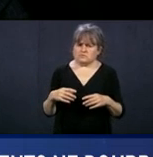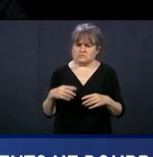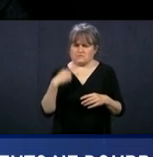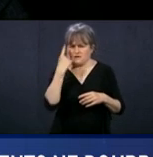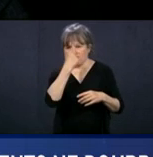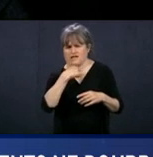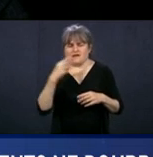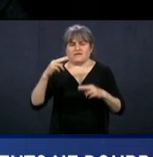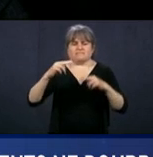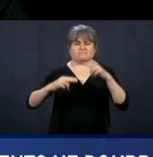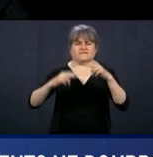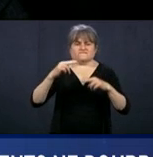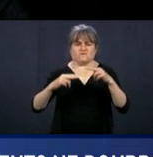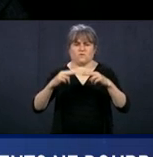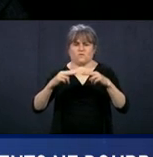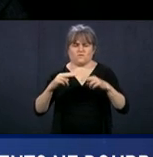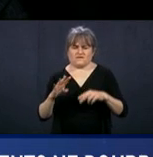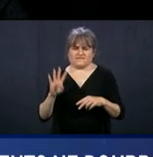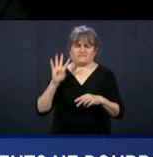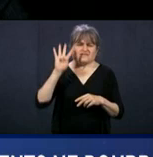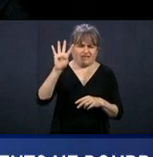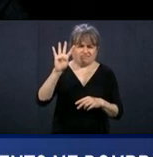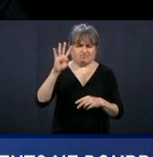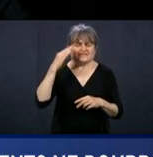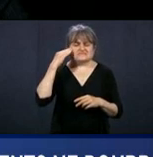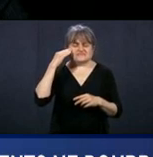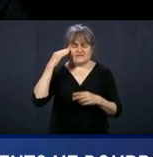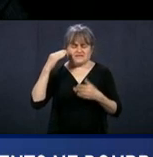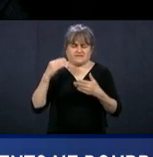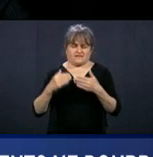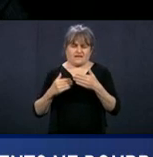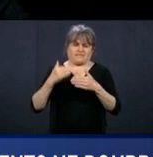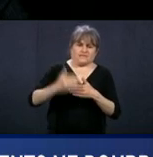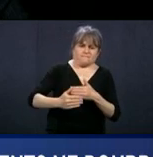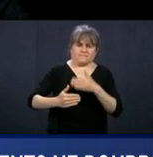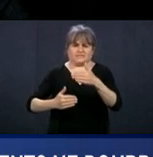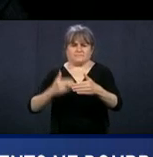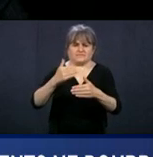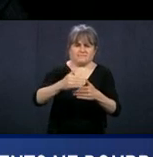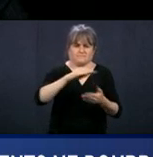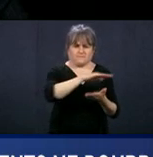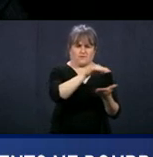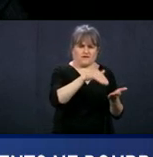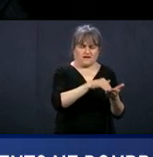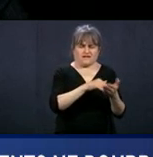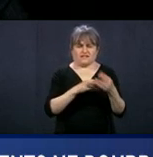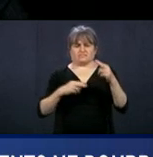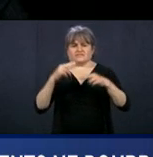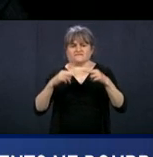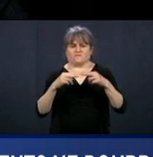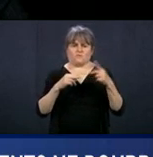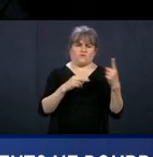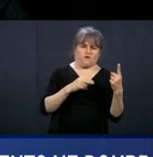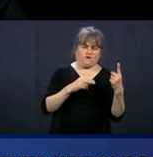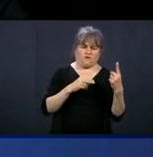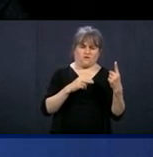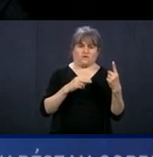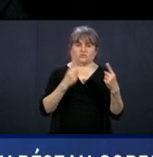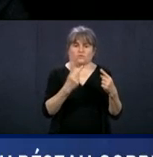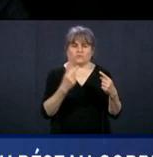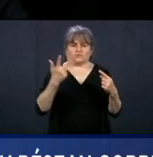la dernière et ultime phase du plan de contingence à Montréal et que la situation est particulièrement